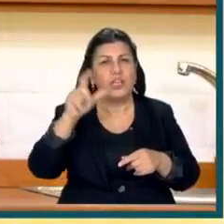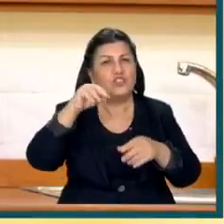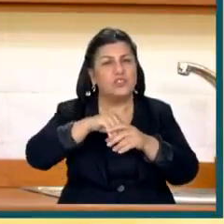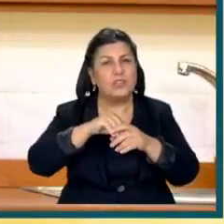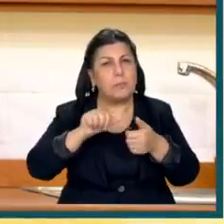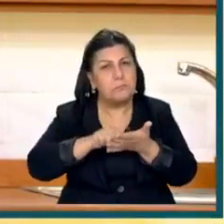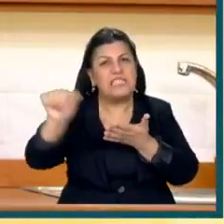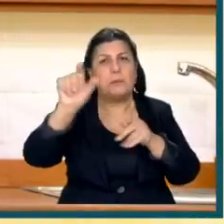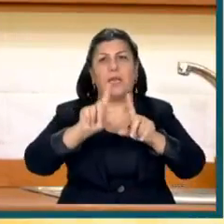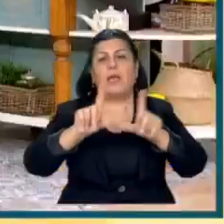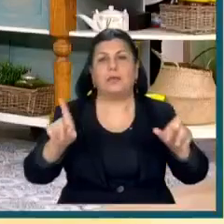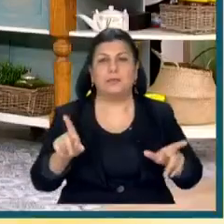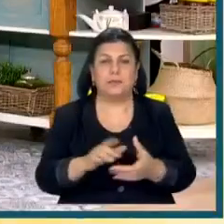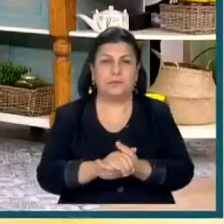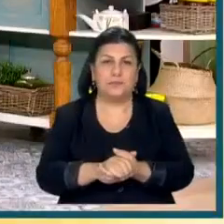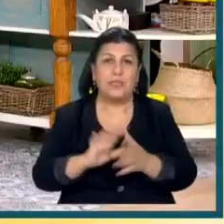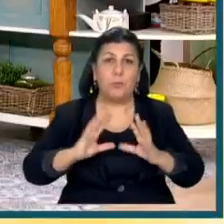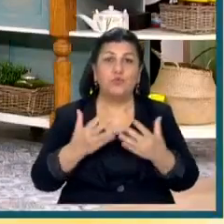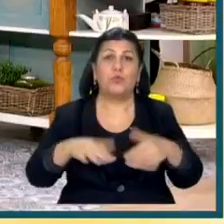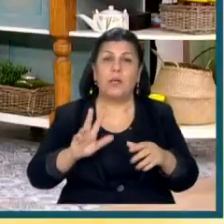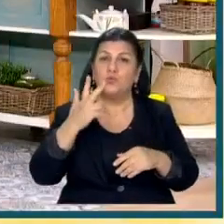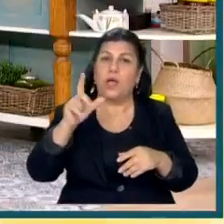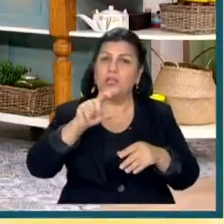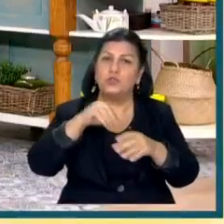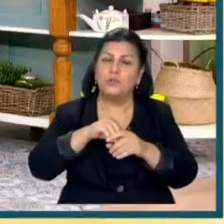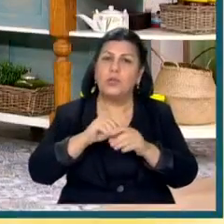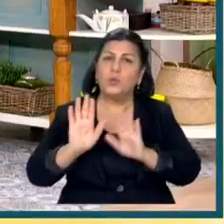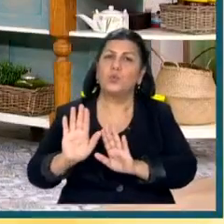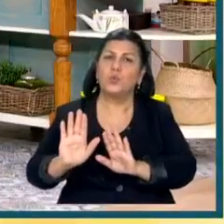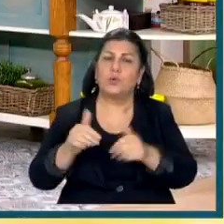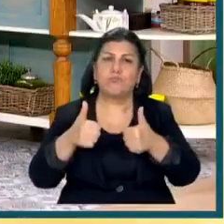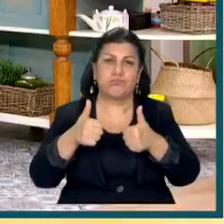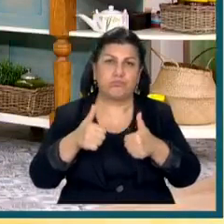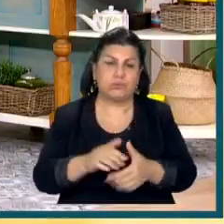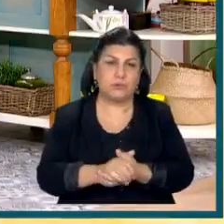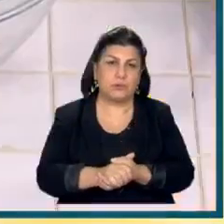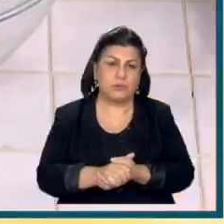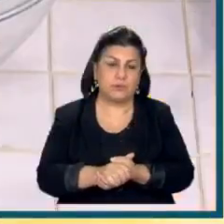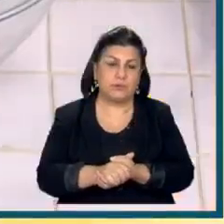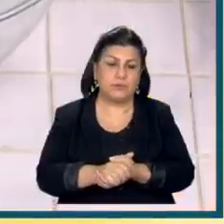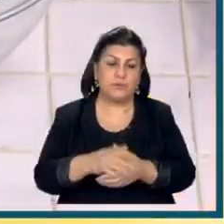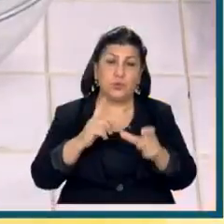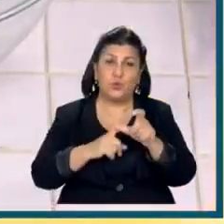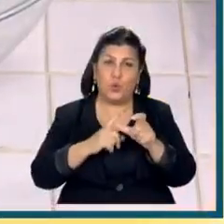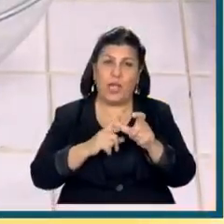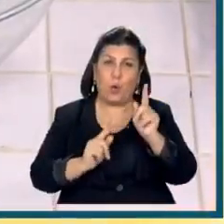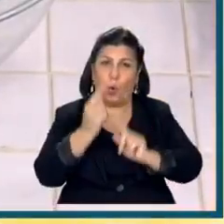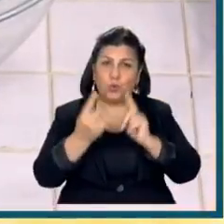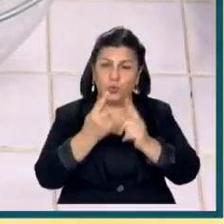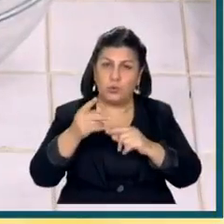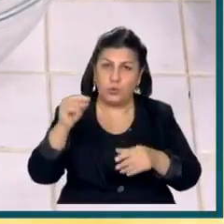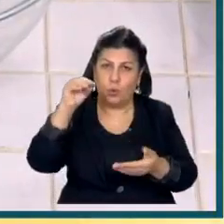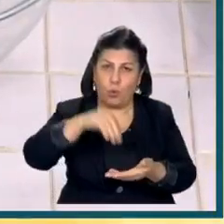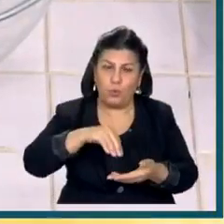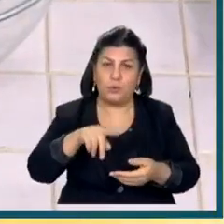Evet şöyle bozulmadan durabiliyor Evet onu da şimdi şey yapacağız şöyle kodumuzu koyuyoruz hep